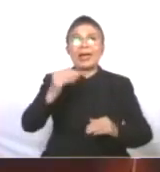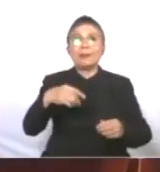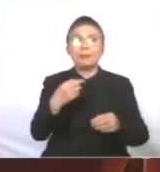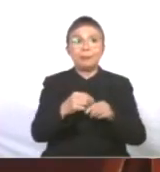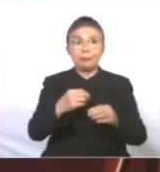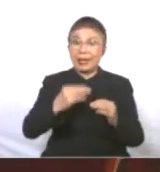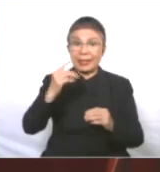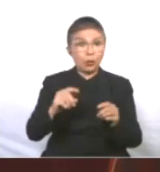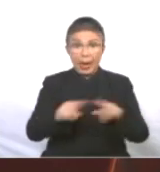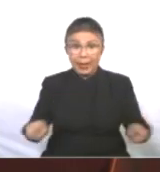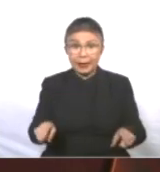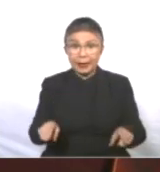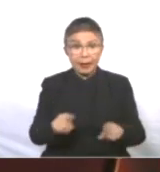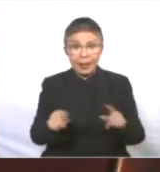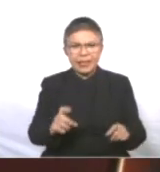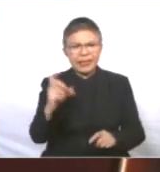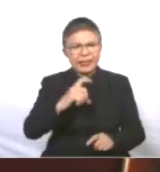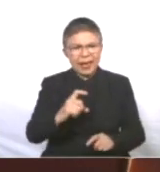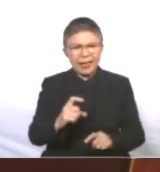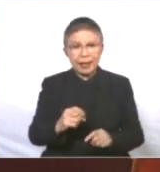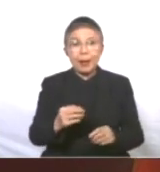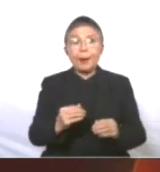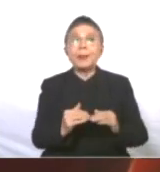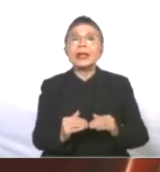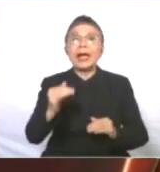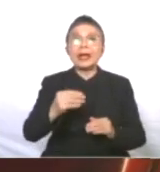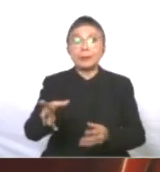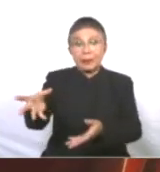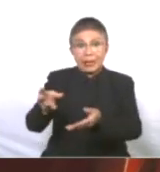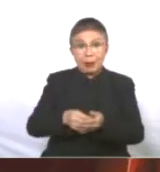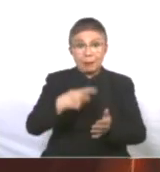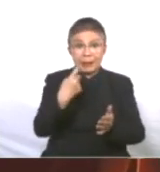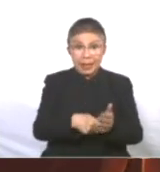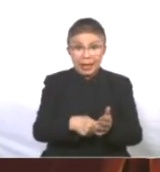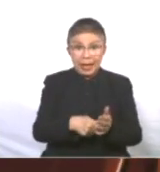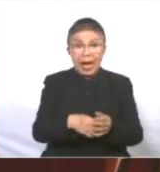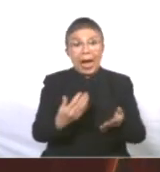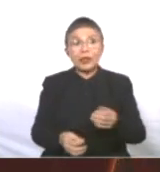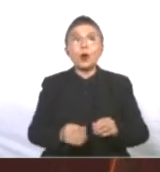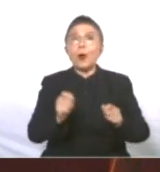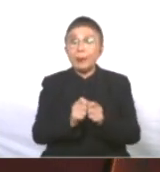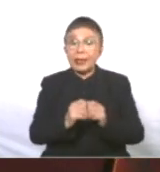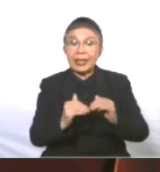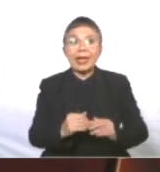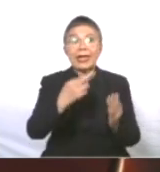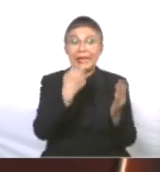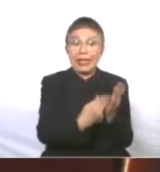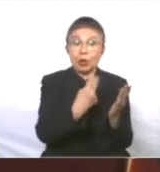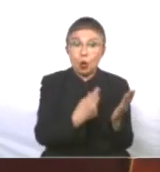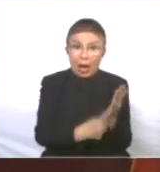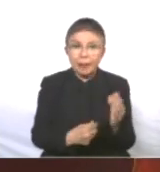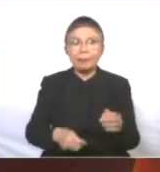Satu, gimana caranya menaikkan penerimaan pajak atau menaikkan rasio pajak? Saya tadi